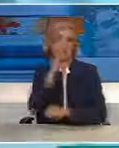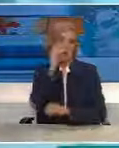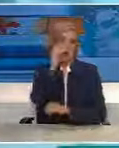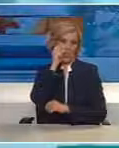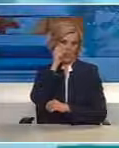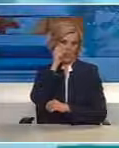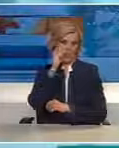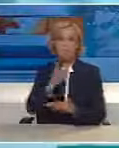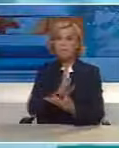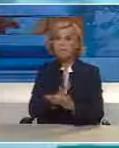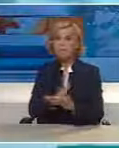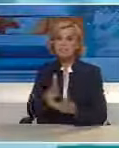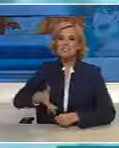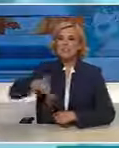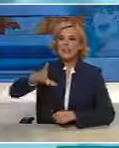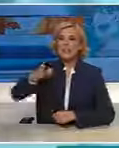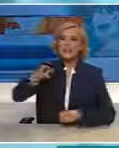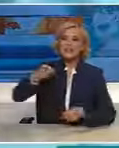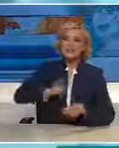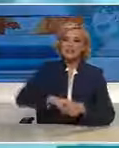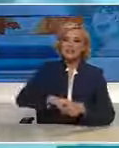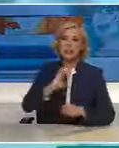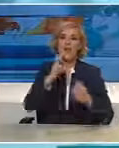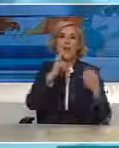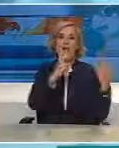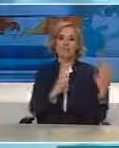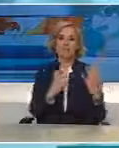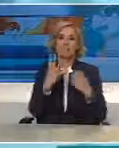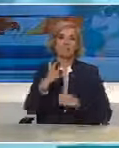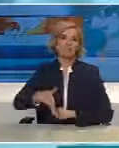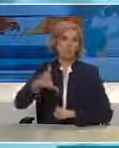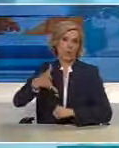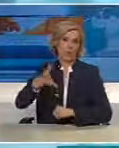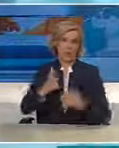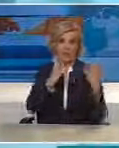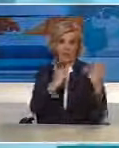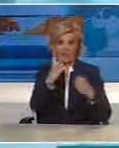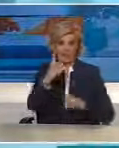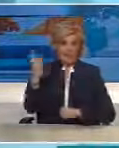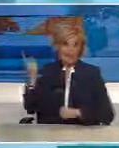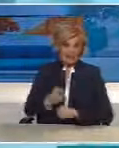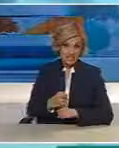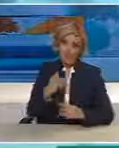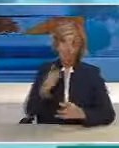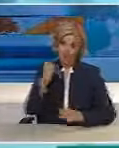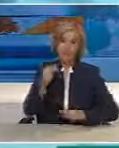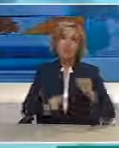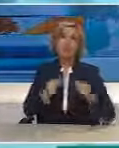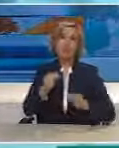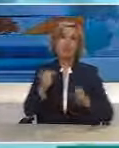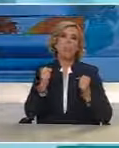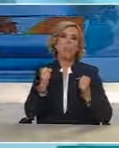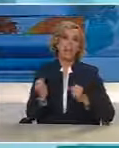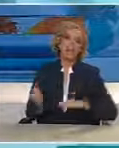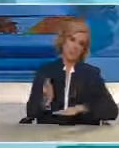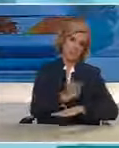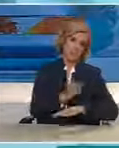Η διάμεση ηλικία των θανάτων συμπολιτών μας ήταν τα 74 έτη και το 91% είχε κάποιο υποκείμενο νόσημα ή και ηλικία 70 ετών και άνω.